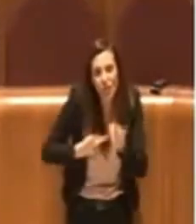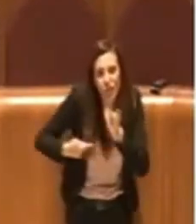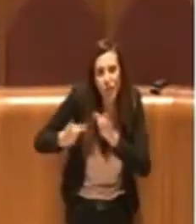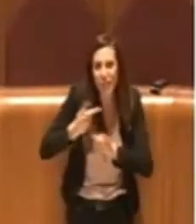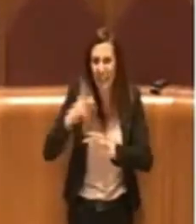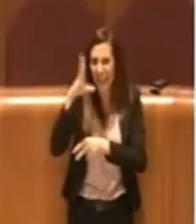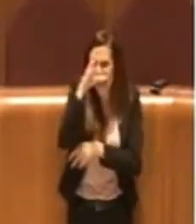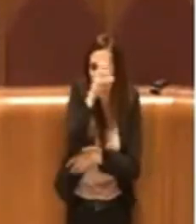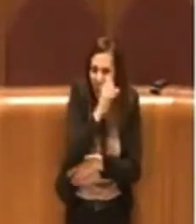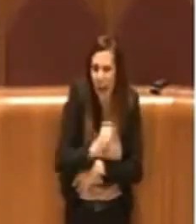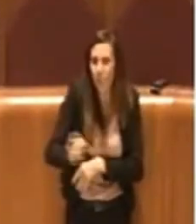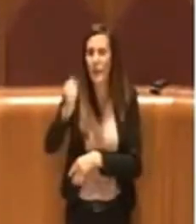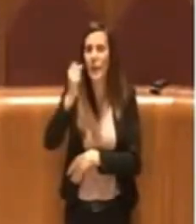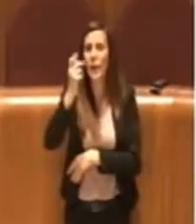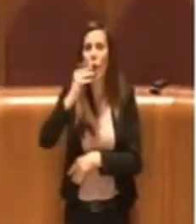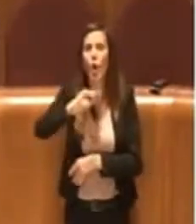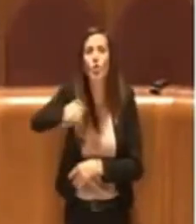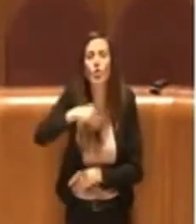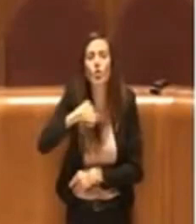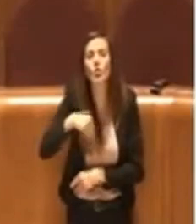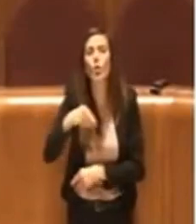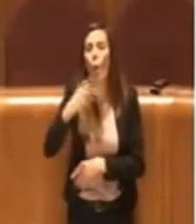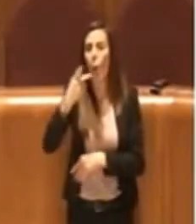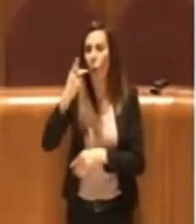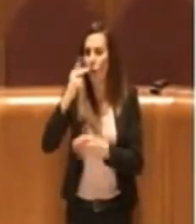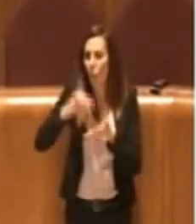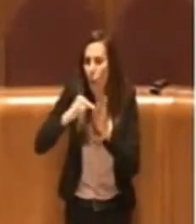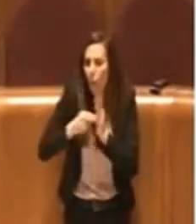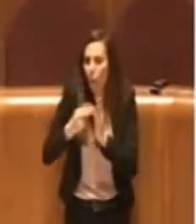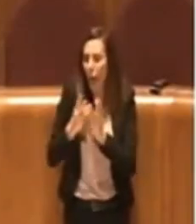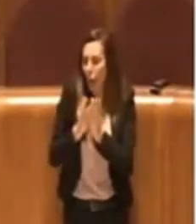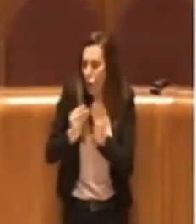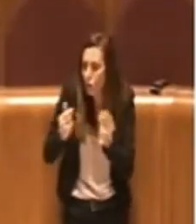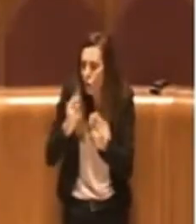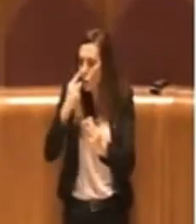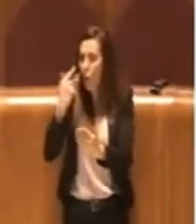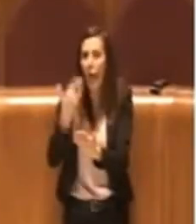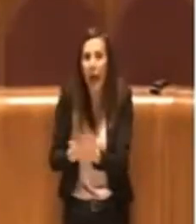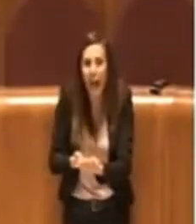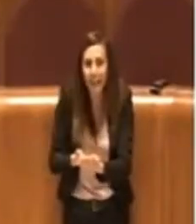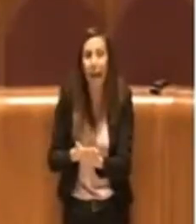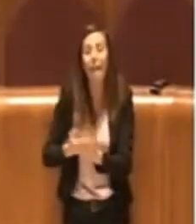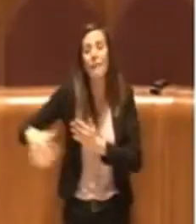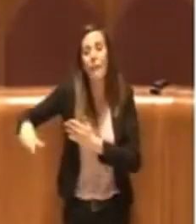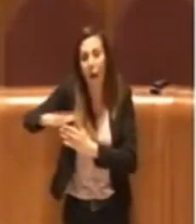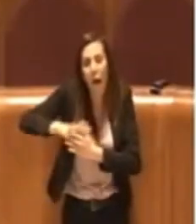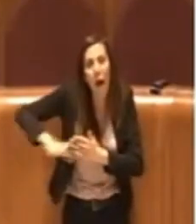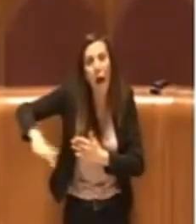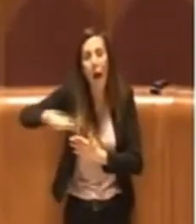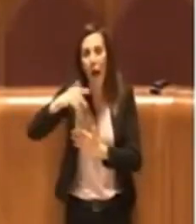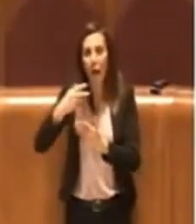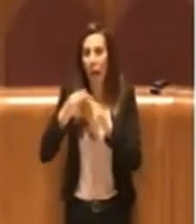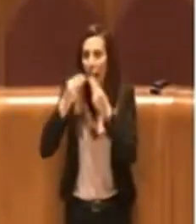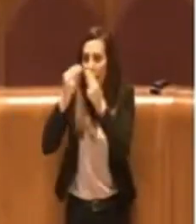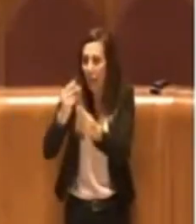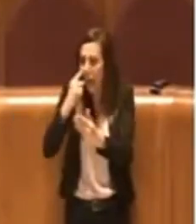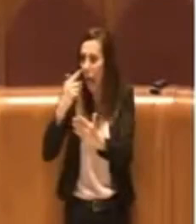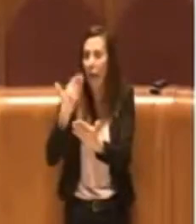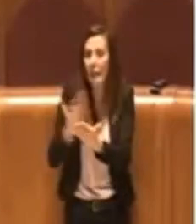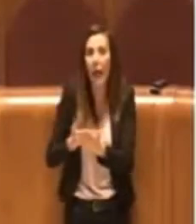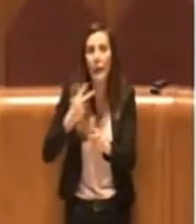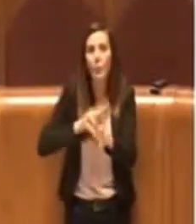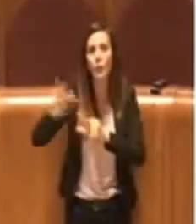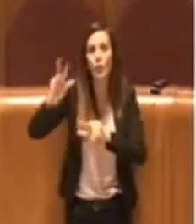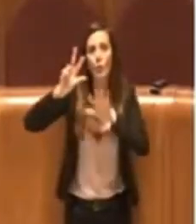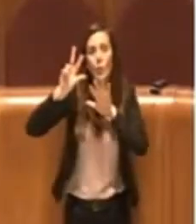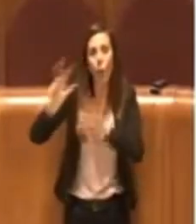ulteriormente capire dove si può arrivare a risolvere questo problema e dare un'area al municipio ottavo e ovviamente che in